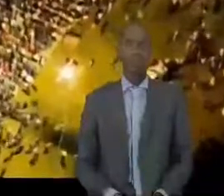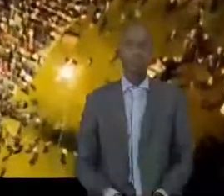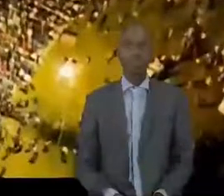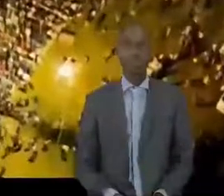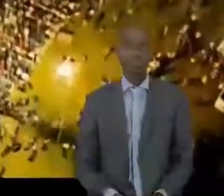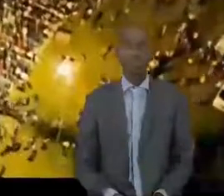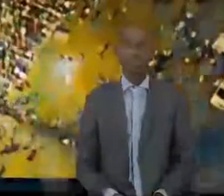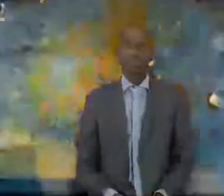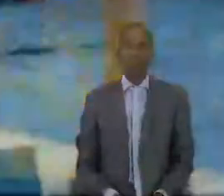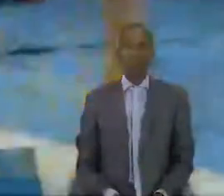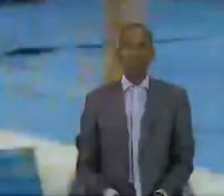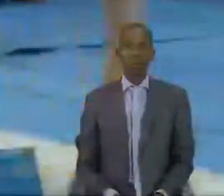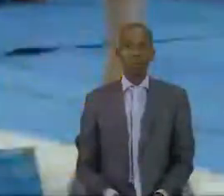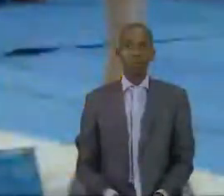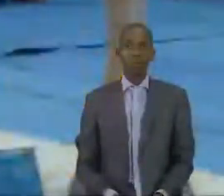Merci.